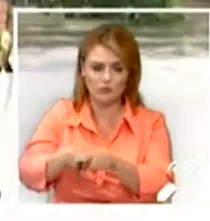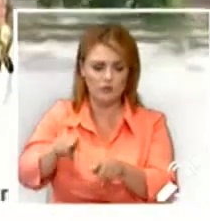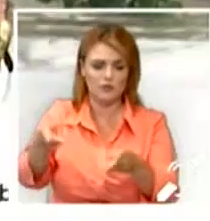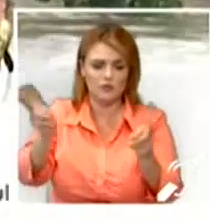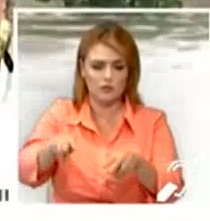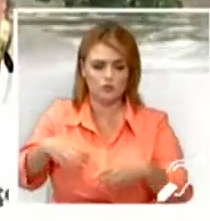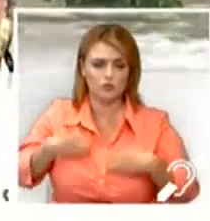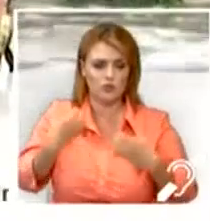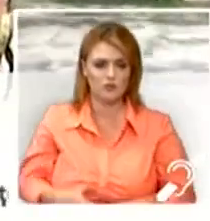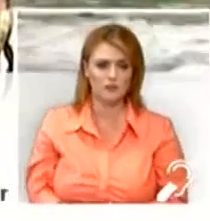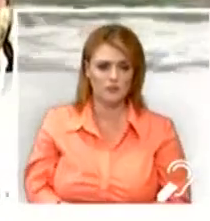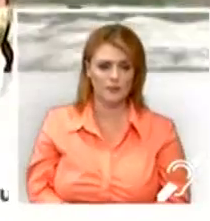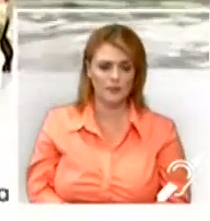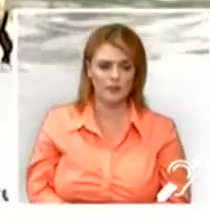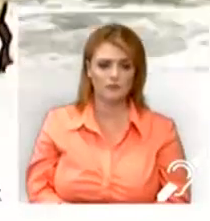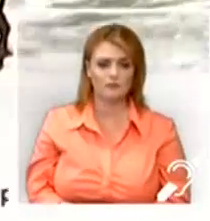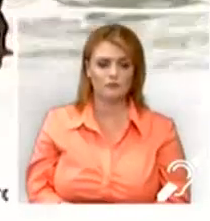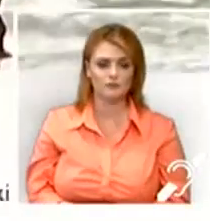el.